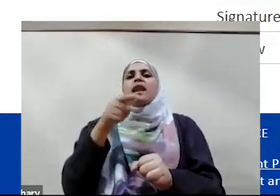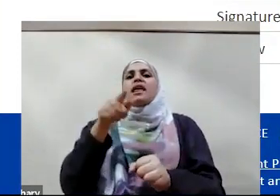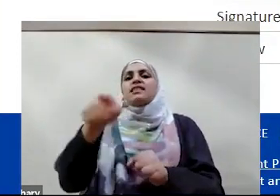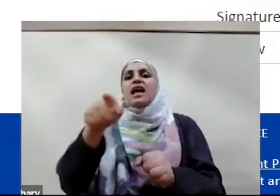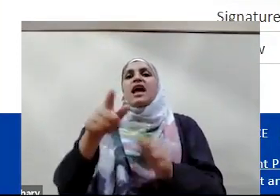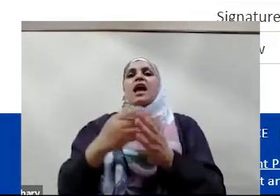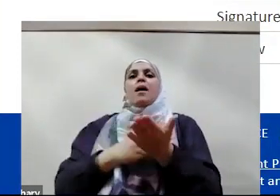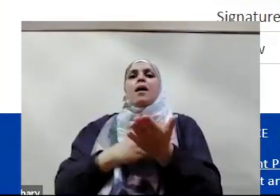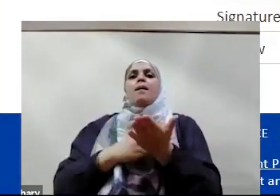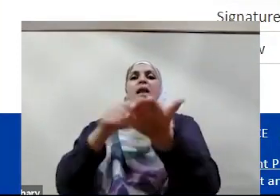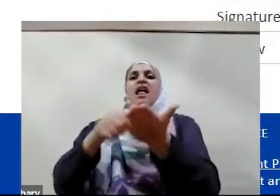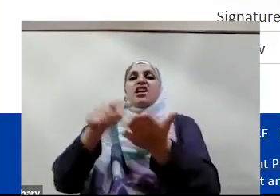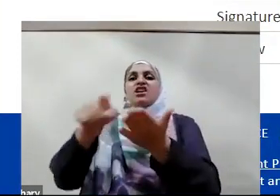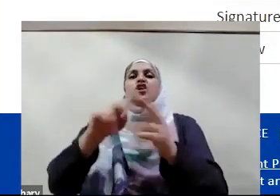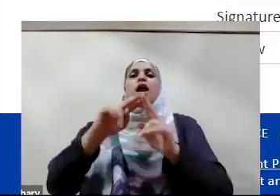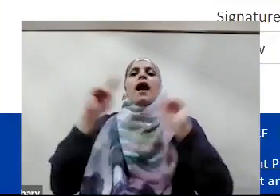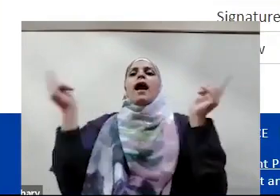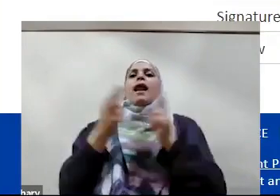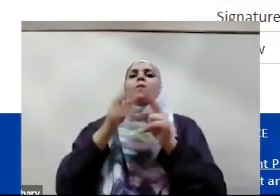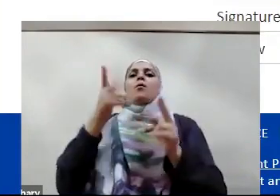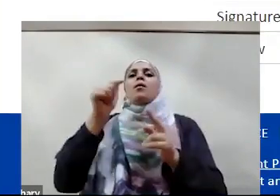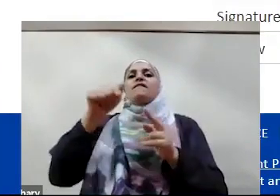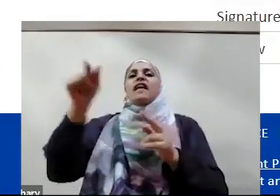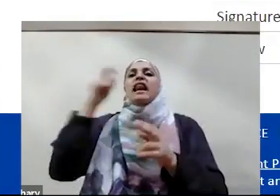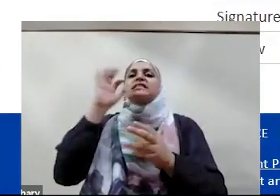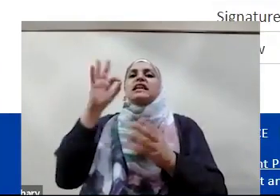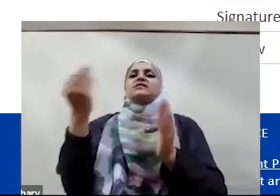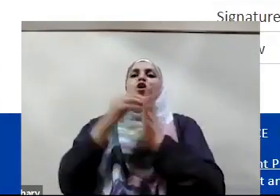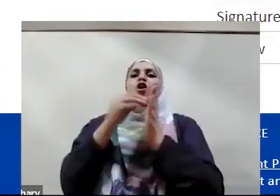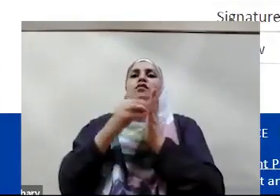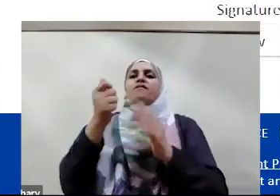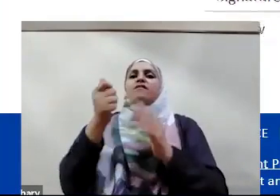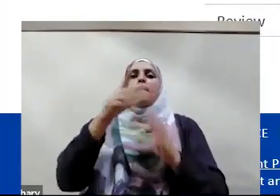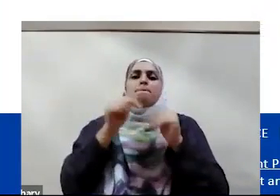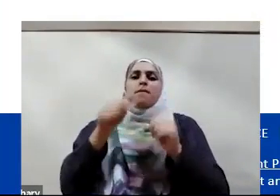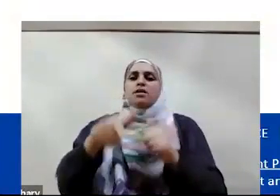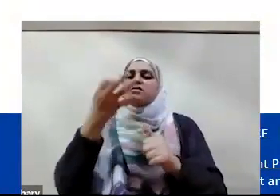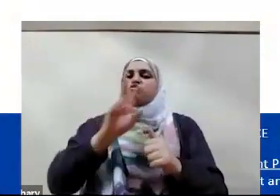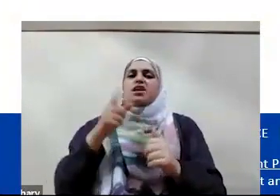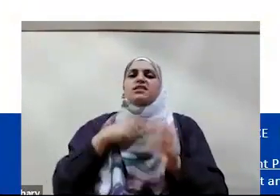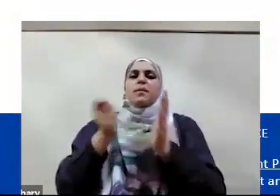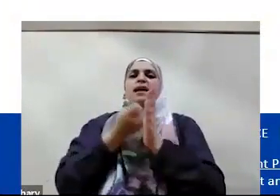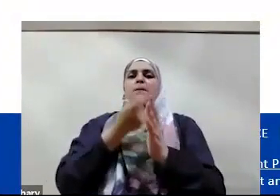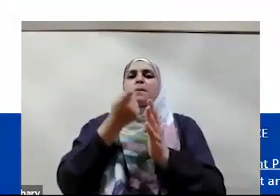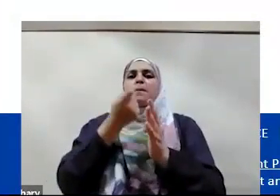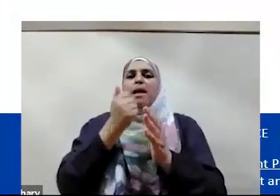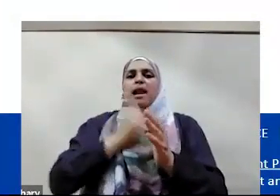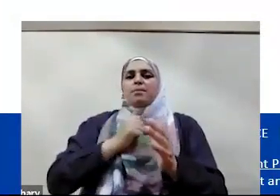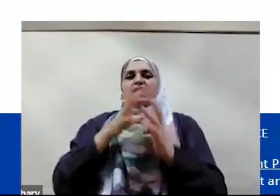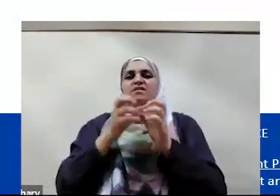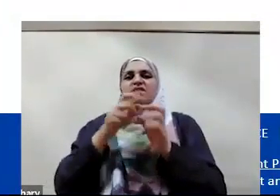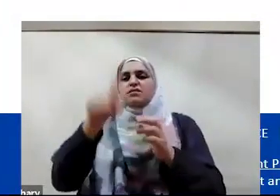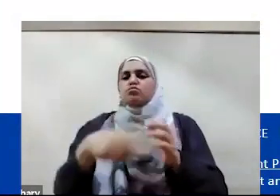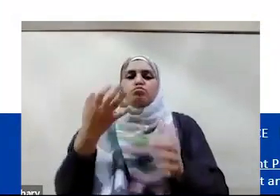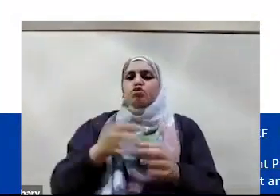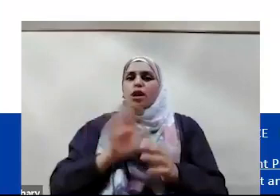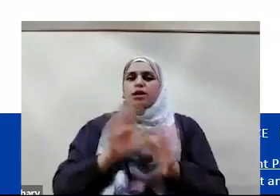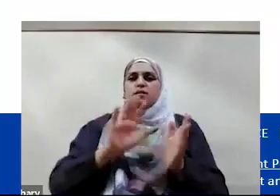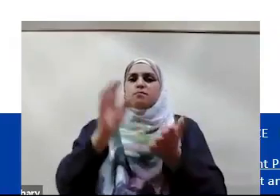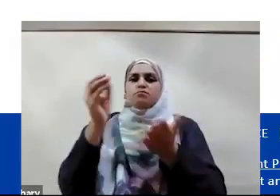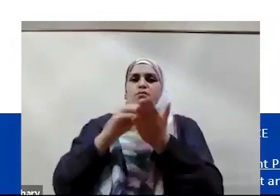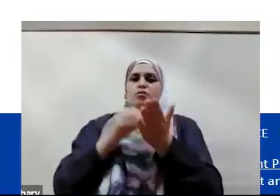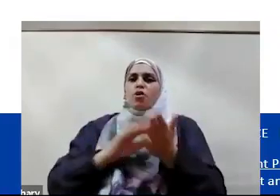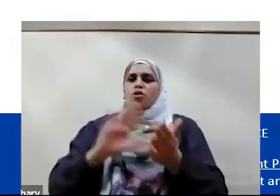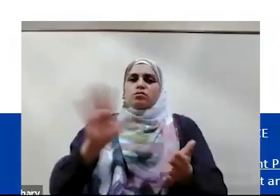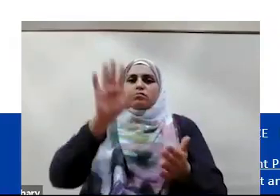بيروح لبلاد تانية ممكن تكون محتاجة تملى ده، بالنسبة لمصر مش محتاجة، فما بنملاش الجزء ده خالص. وكل